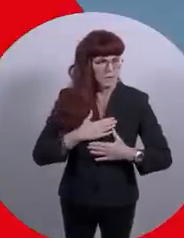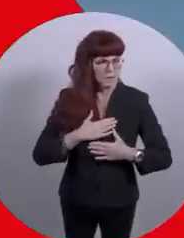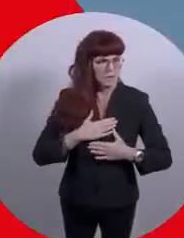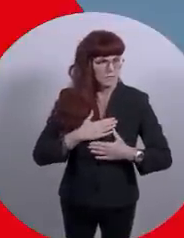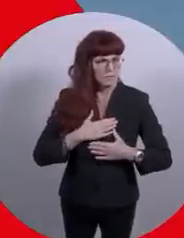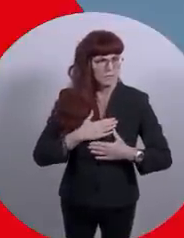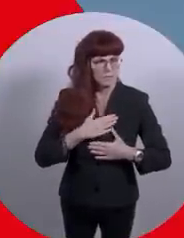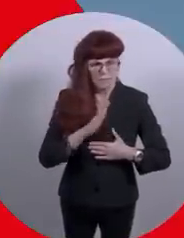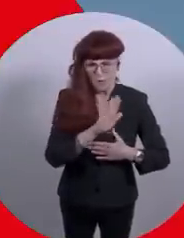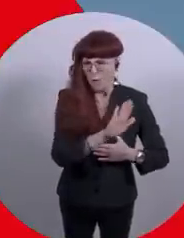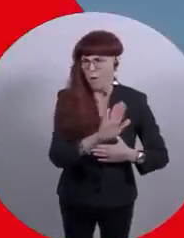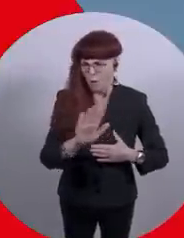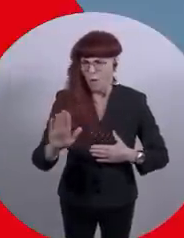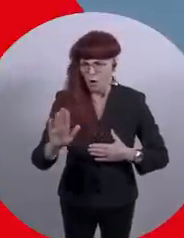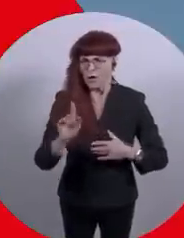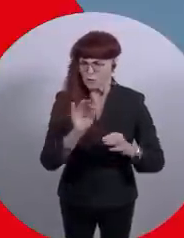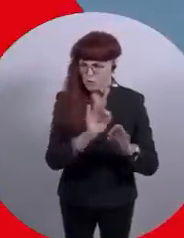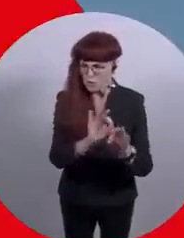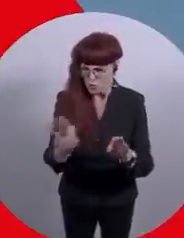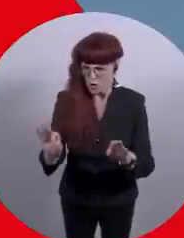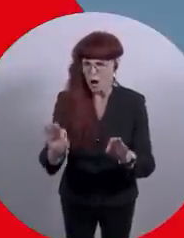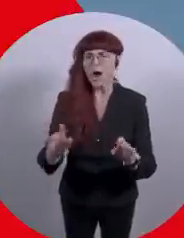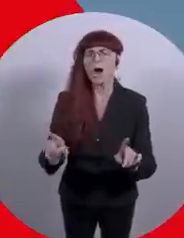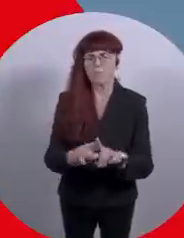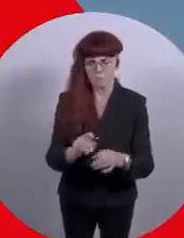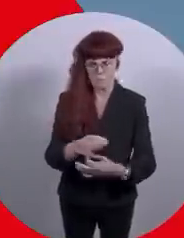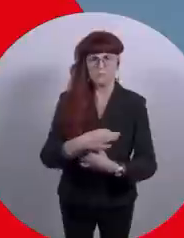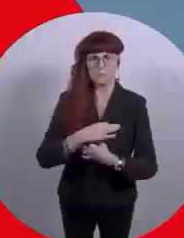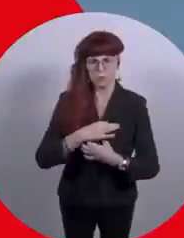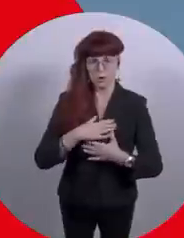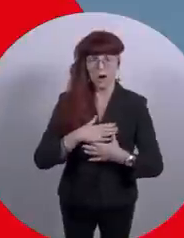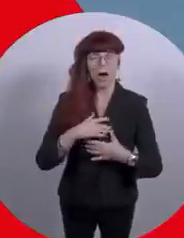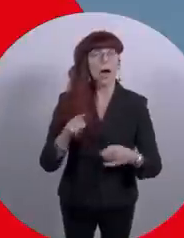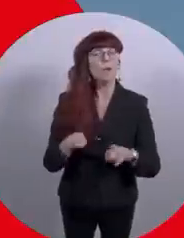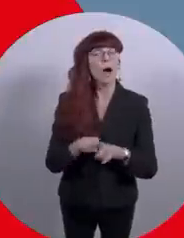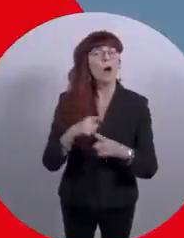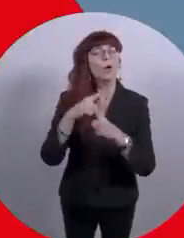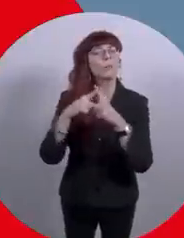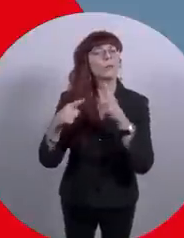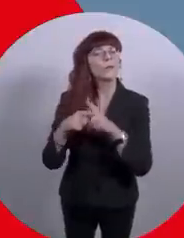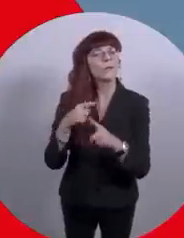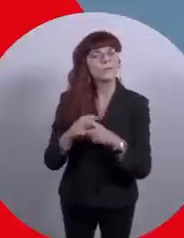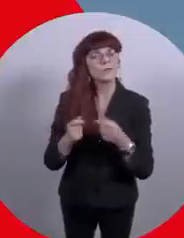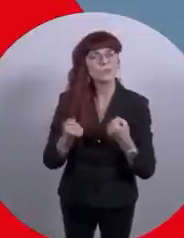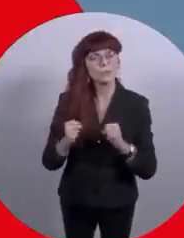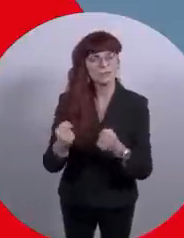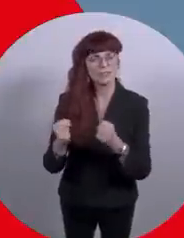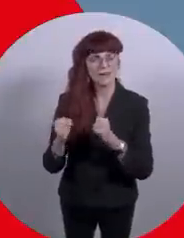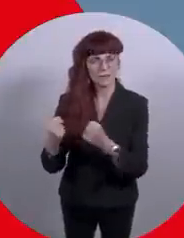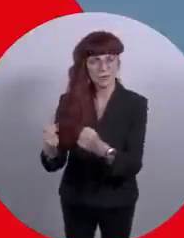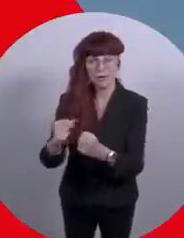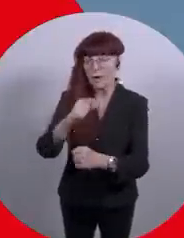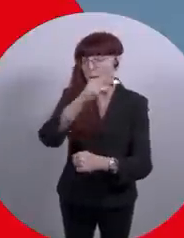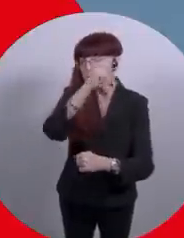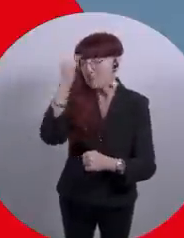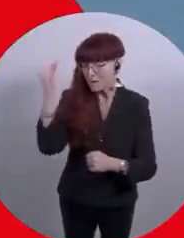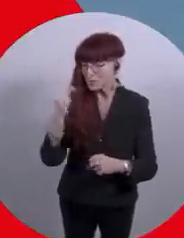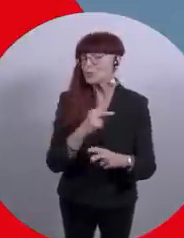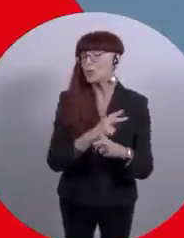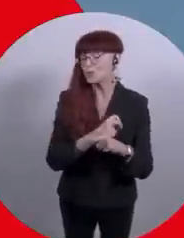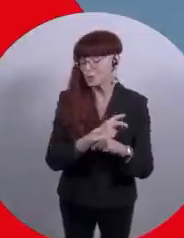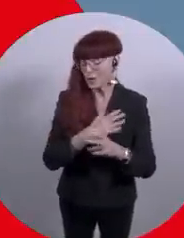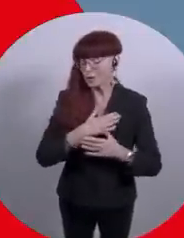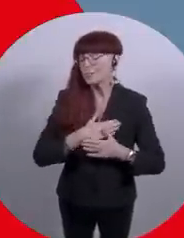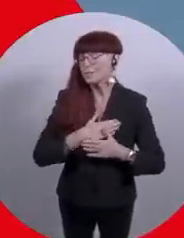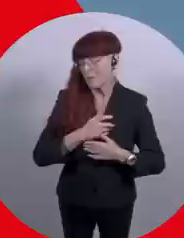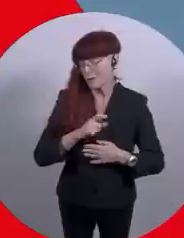das bin ich euch aber das bin ich vor allem unserer politischen Bewegung und noch viel mehr den Menschen in unserem Land schuldig versuchen